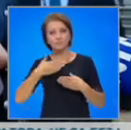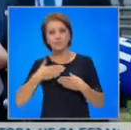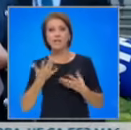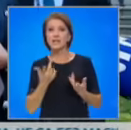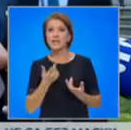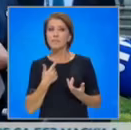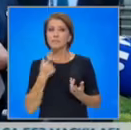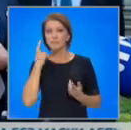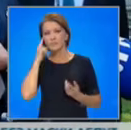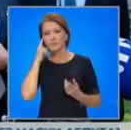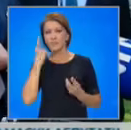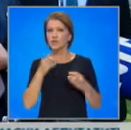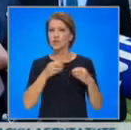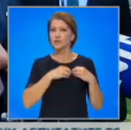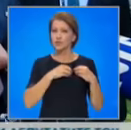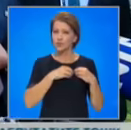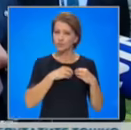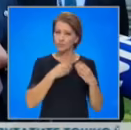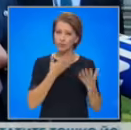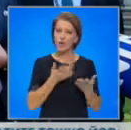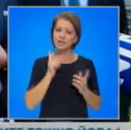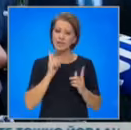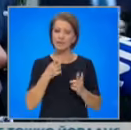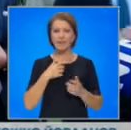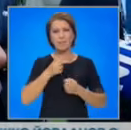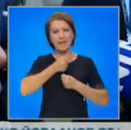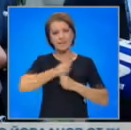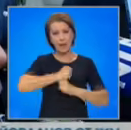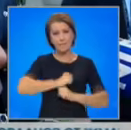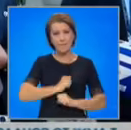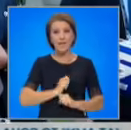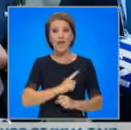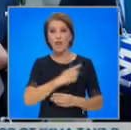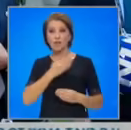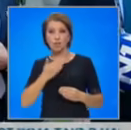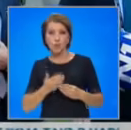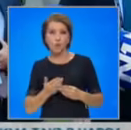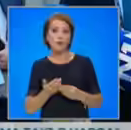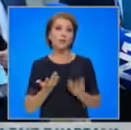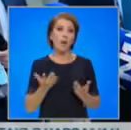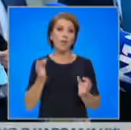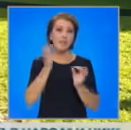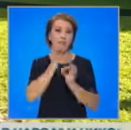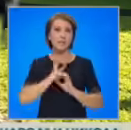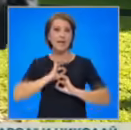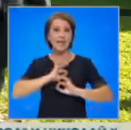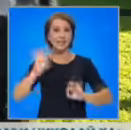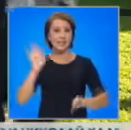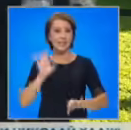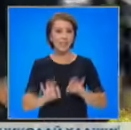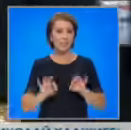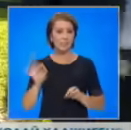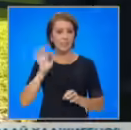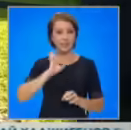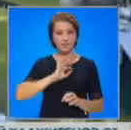чувството на реализъм, което имам, трябва да проявим търпение, докато нямаме ясни следизборни резултати в България. В Блед